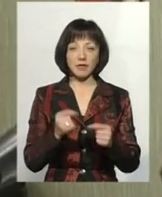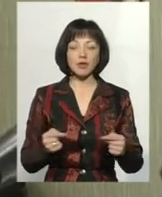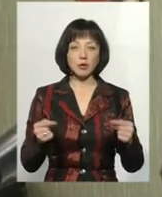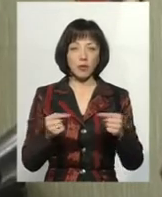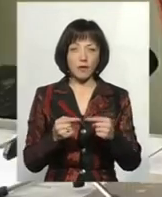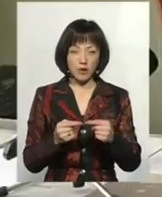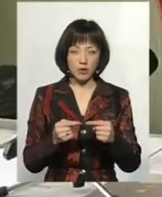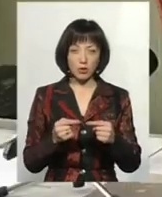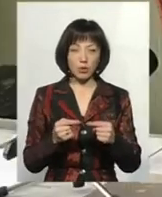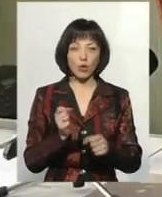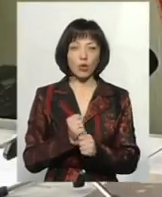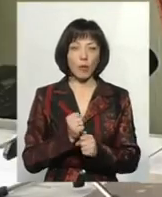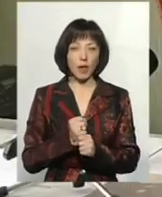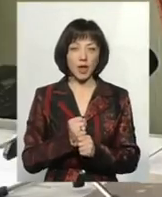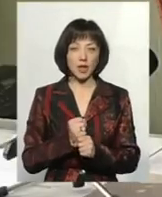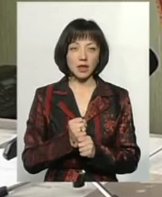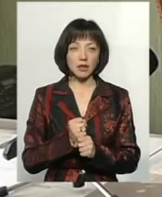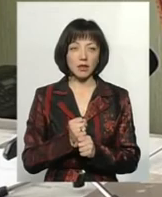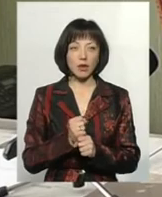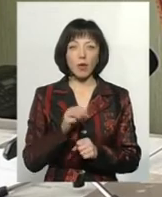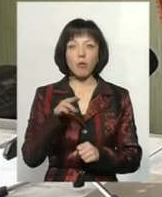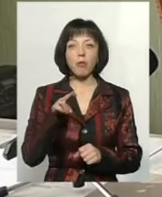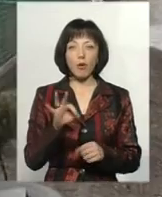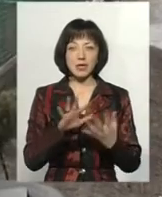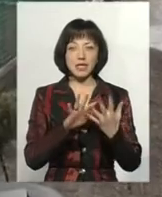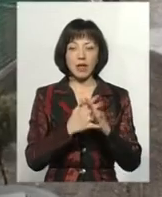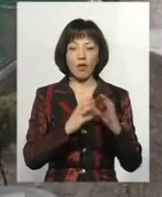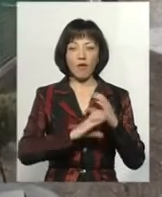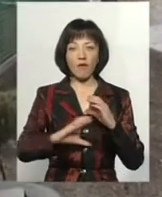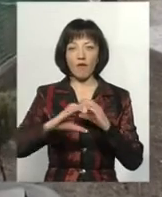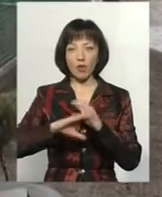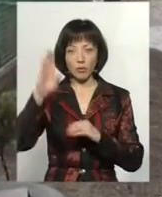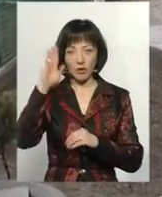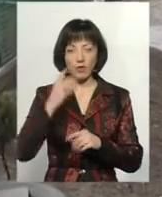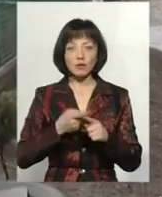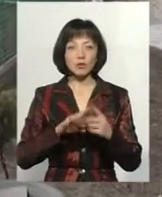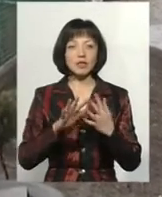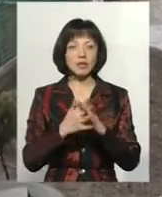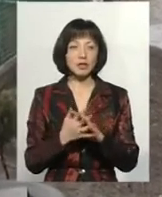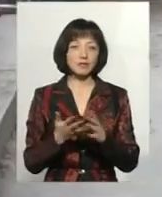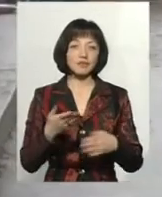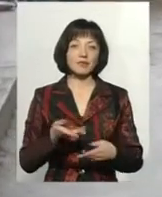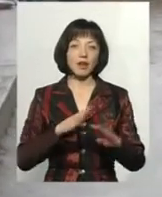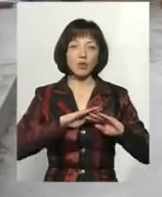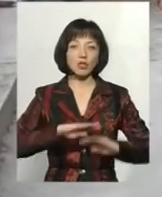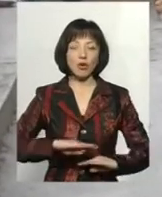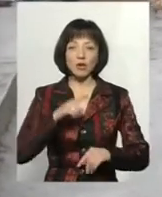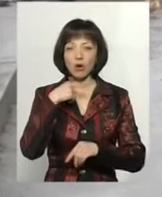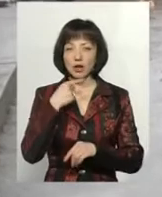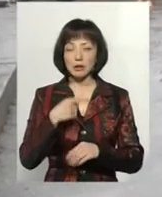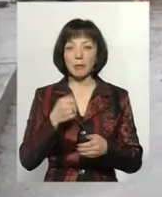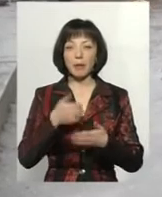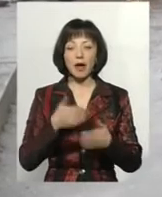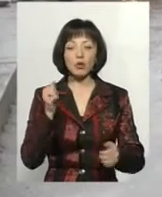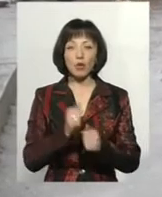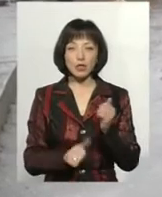відповідно, робити по селу водопроводи. У Іванківцях з цього приводу тільки розчаровано констатують. Перед